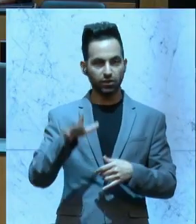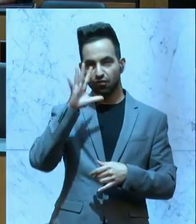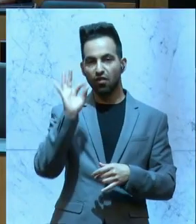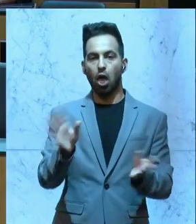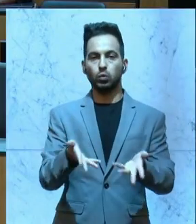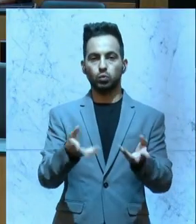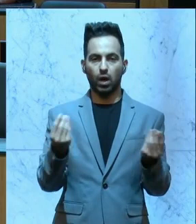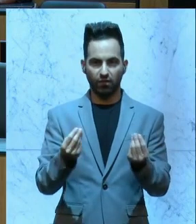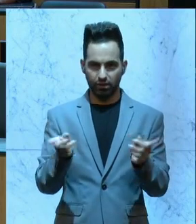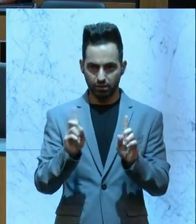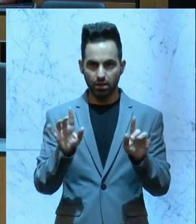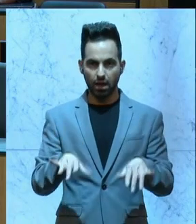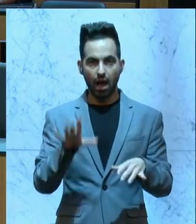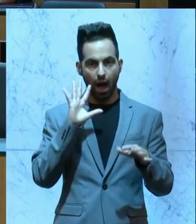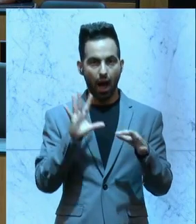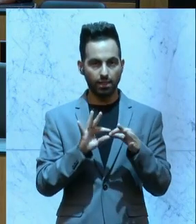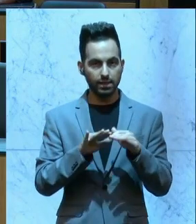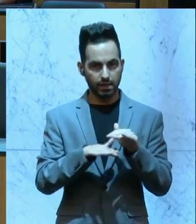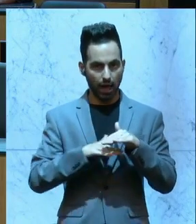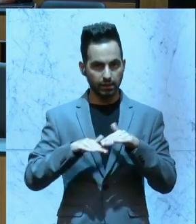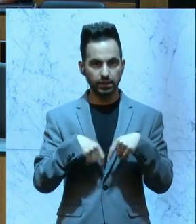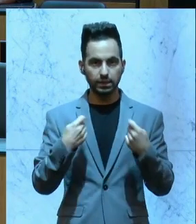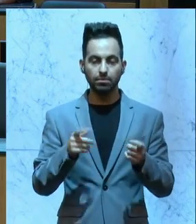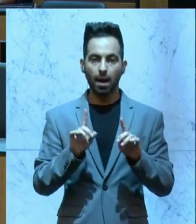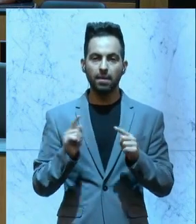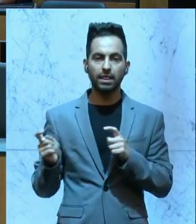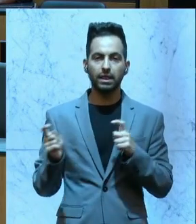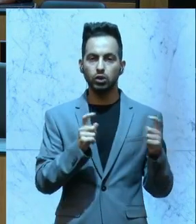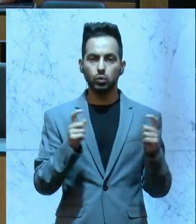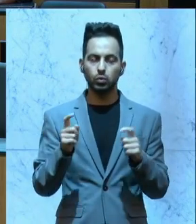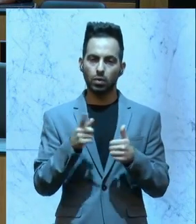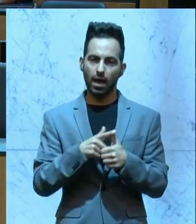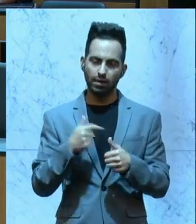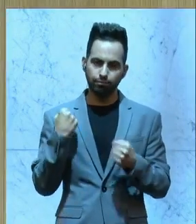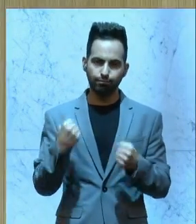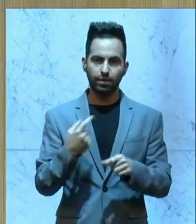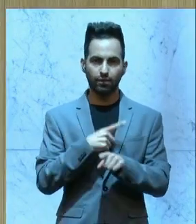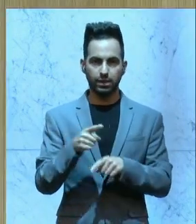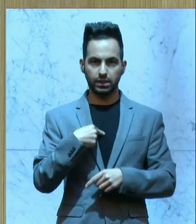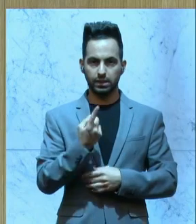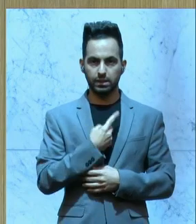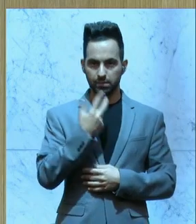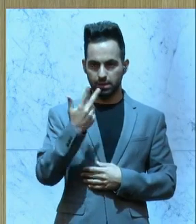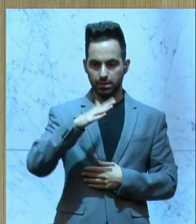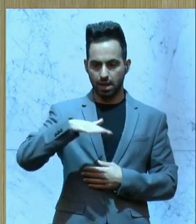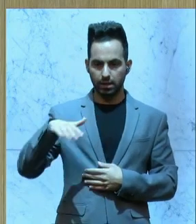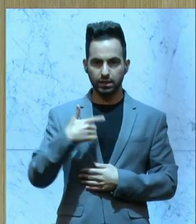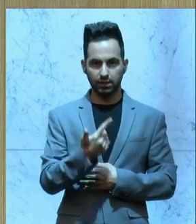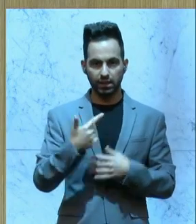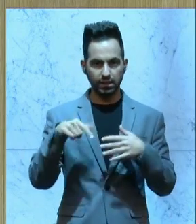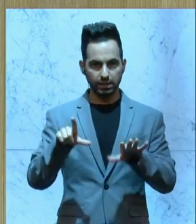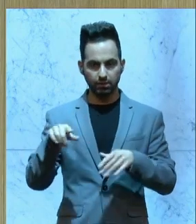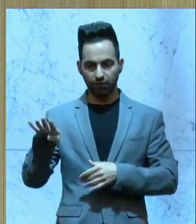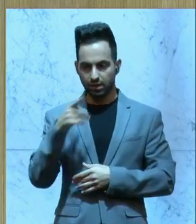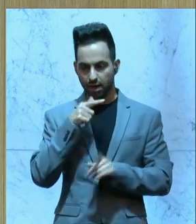sondern es gibt ja bereits diese Ansätze. Das, was mir jetzt in der ganzen Diskussion total fehlt, ich habe selber 3 Kinder, die sind 20, 17 und